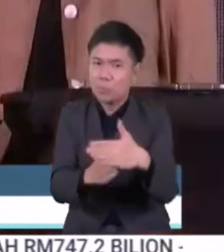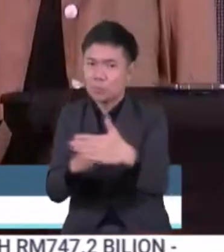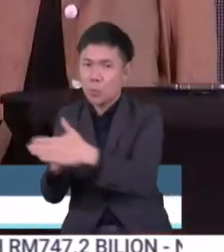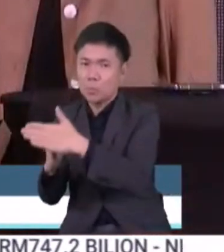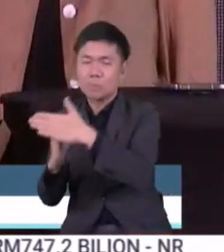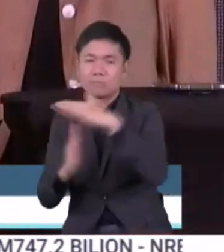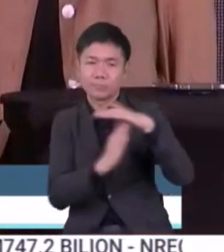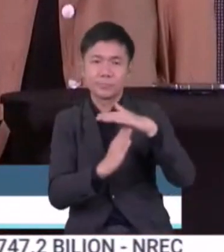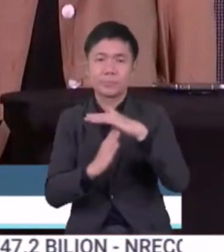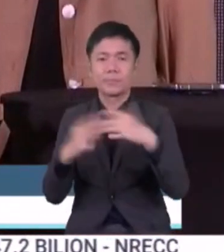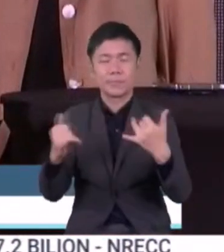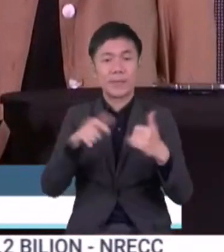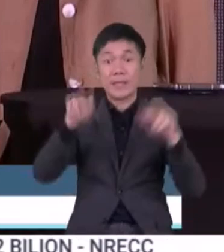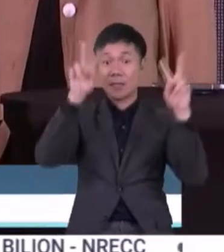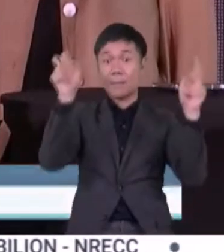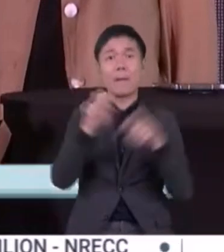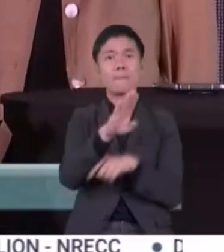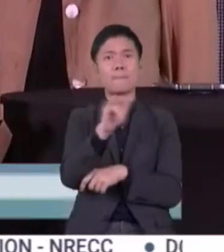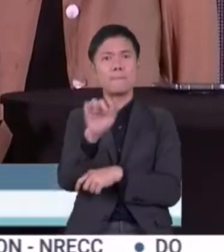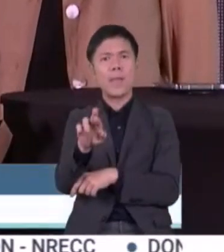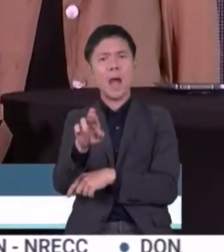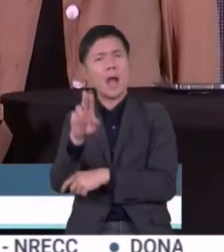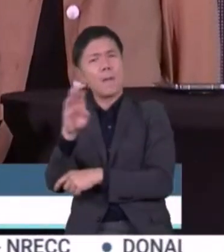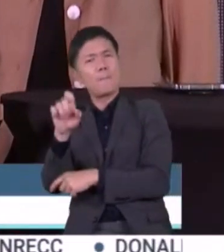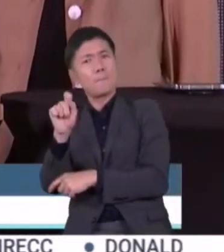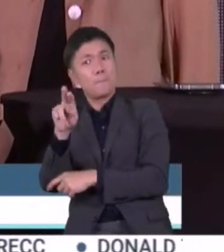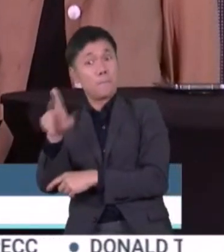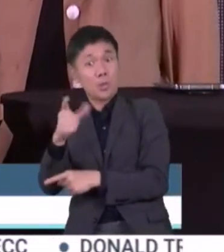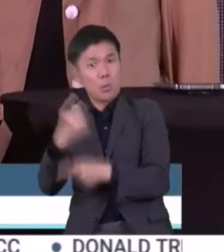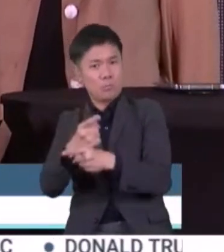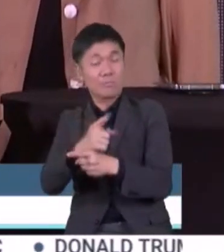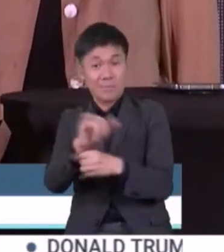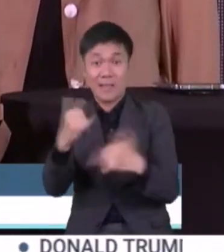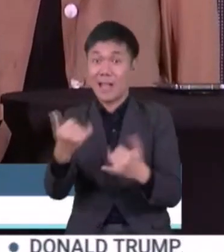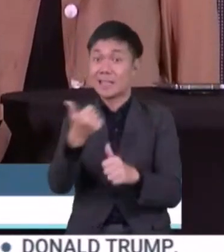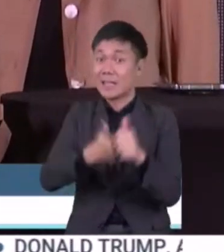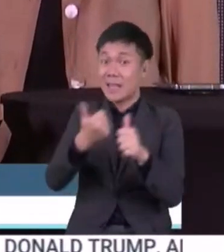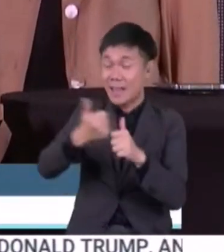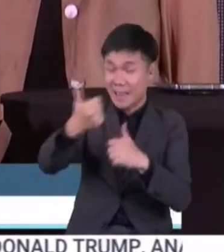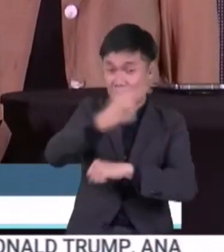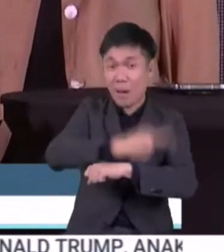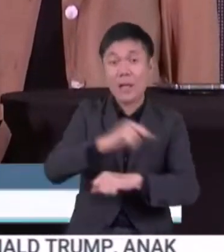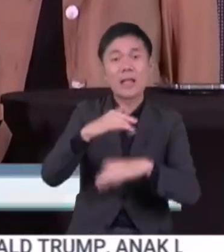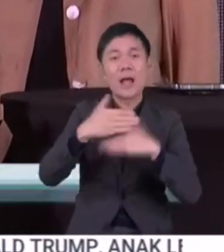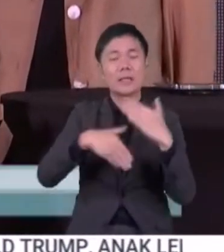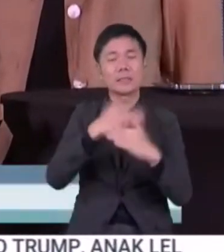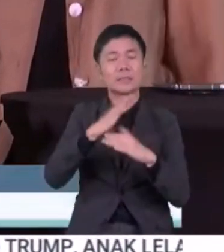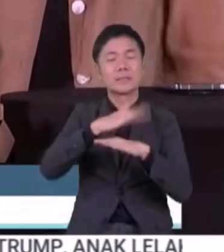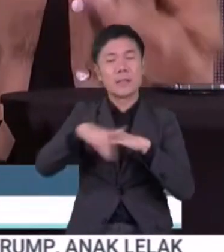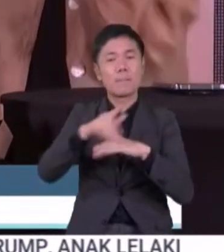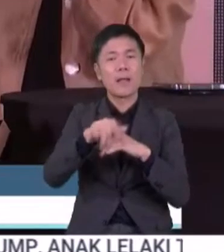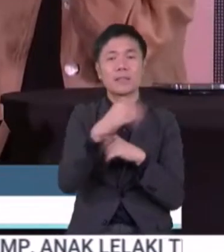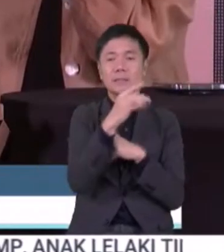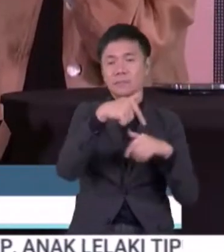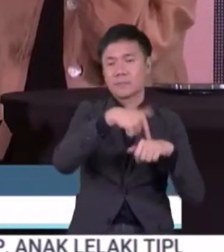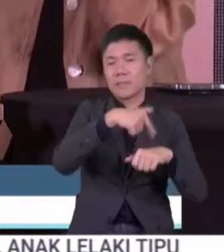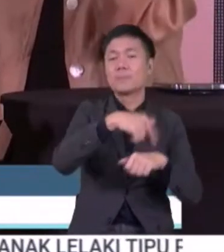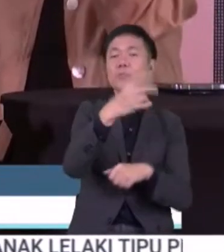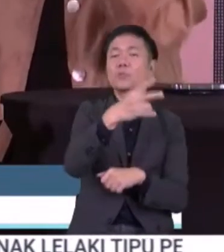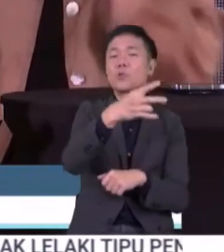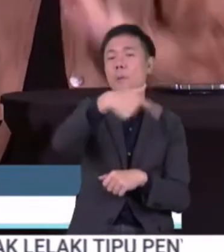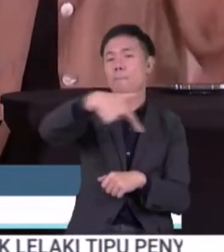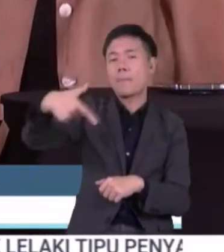masyarakat segmen Biar betul ini akan disiarkan setiap hari selepas slot berita kantar 744 di